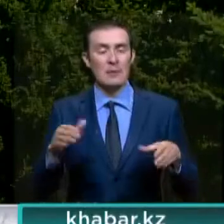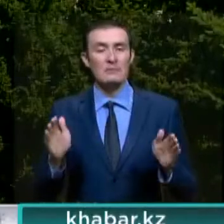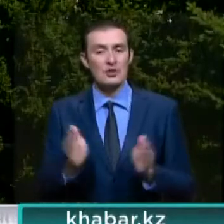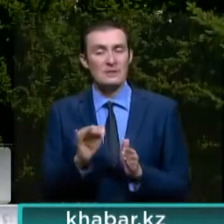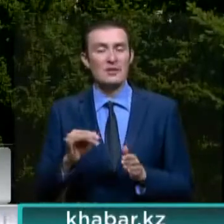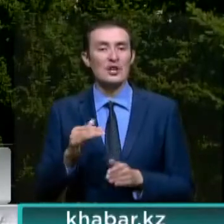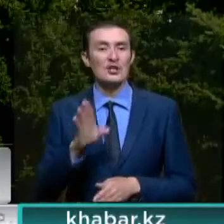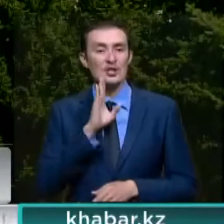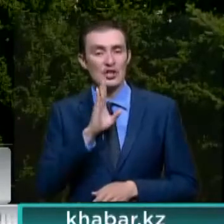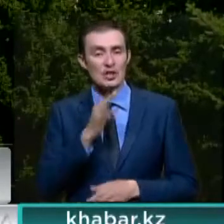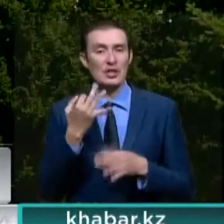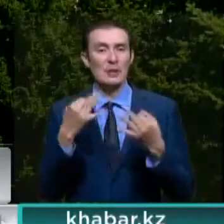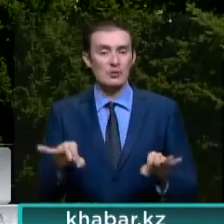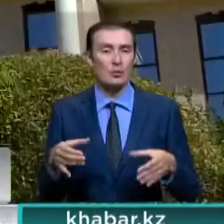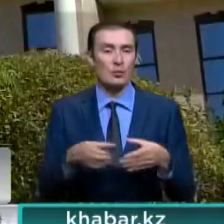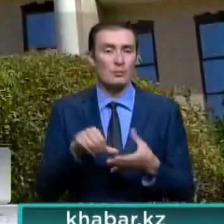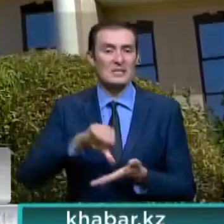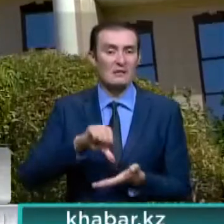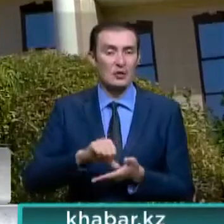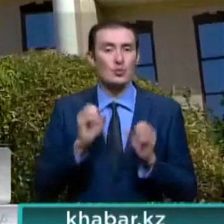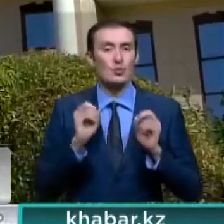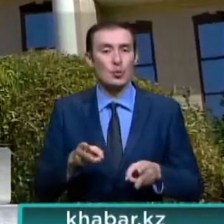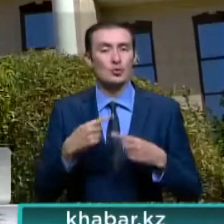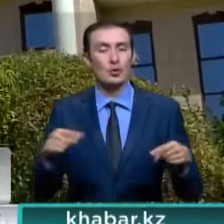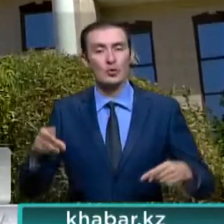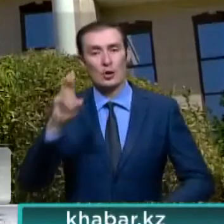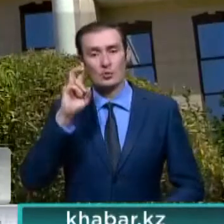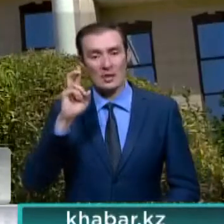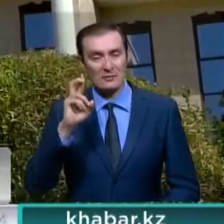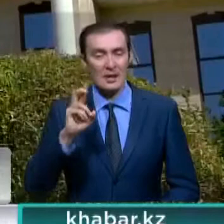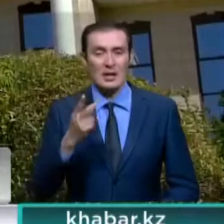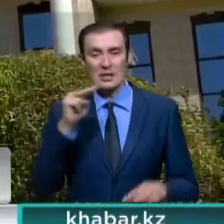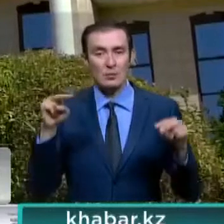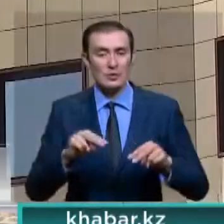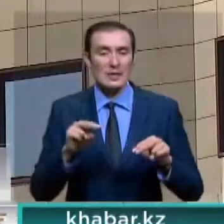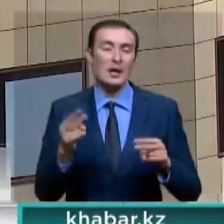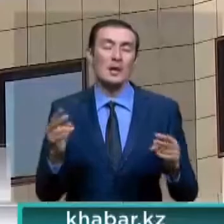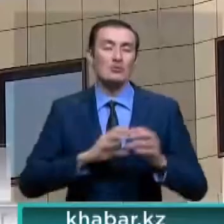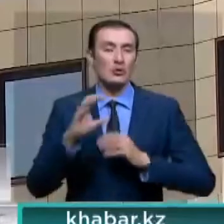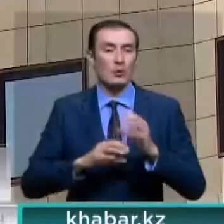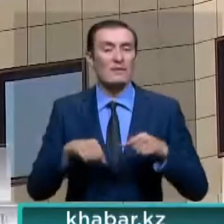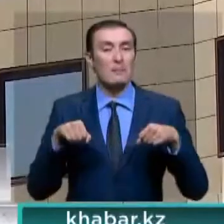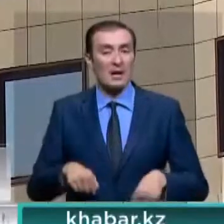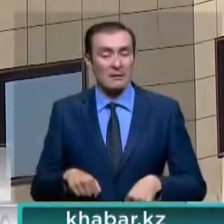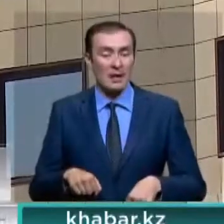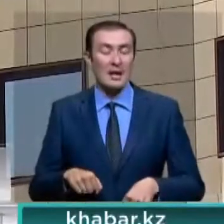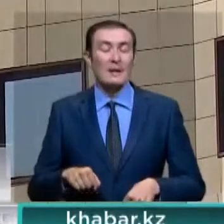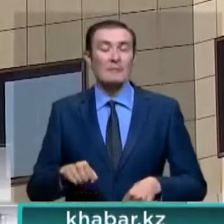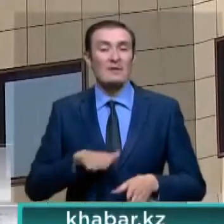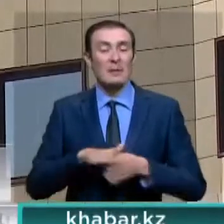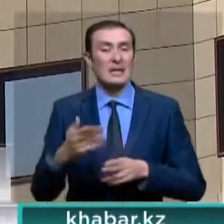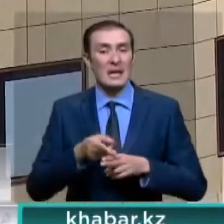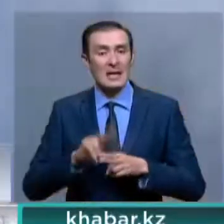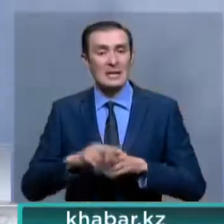женщин, недопущении присутствия групп, представляющих угрозу другим государствам, и соблюдении международного права. Выполнение